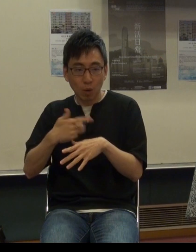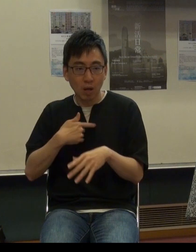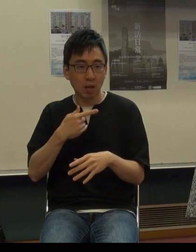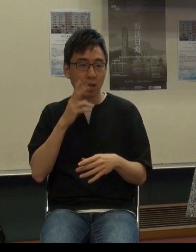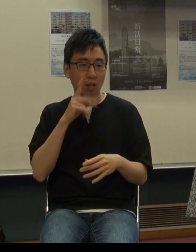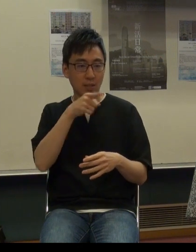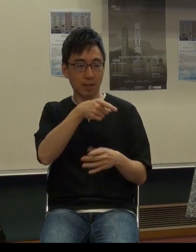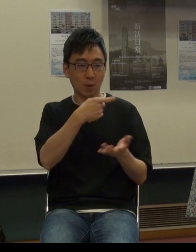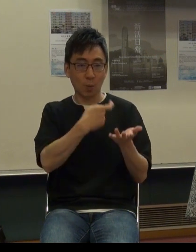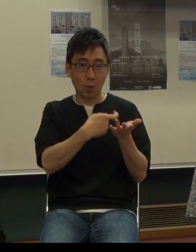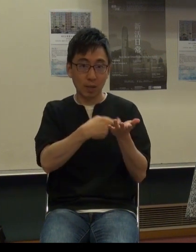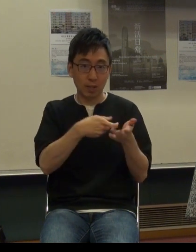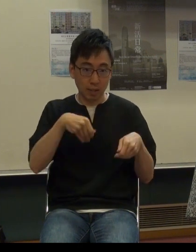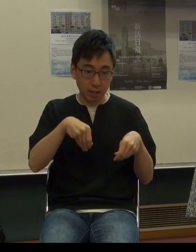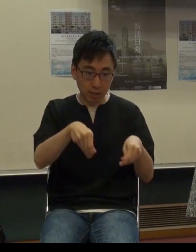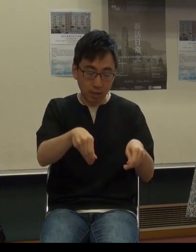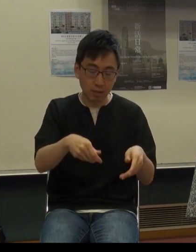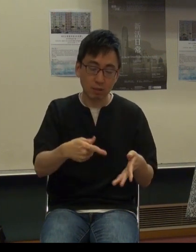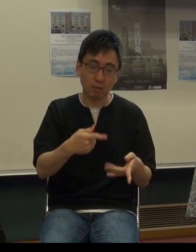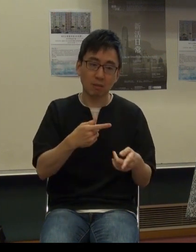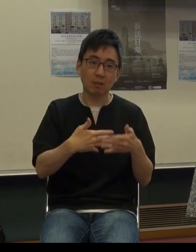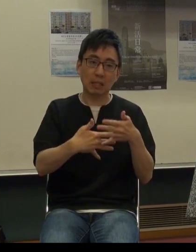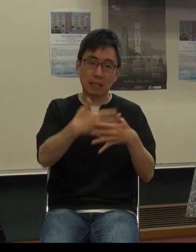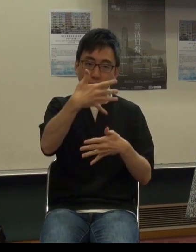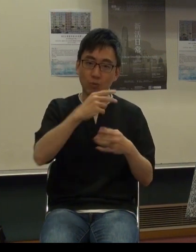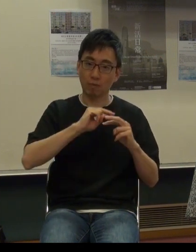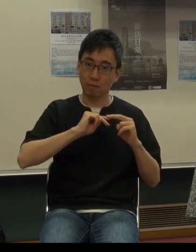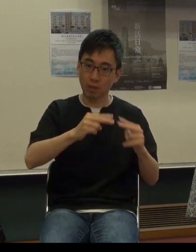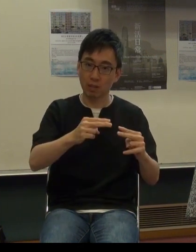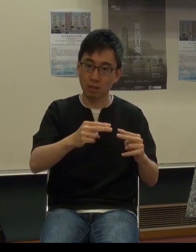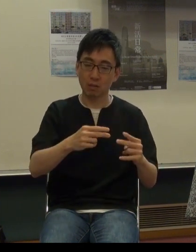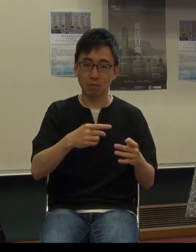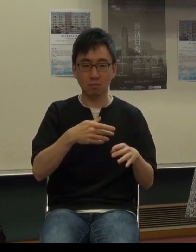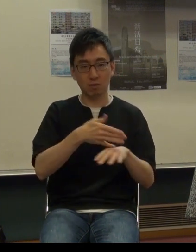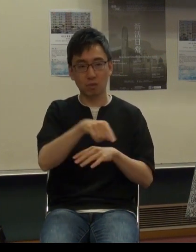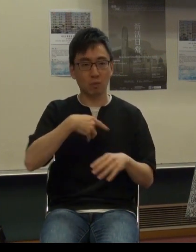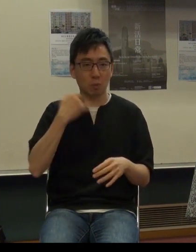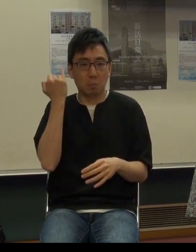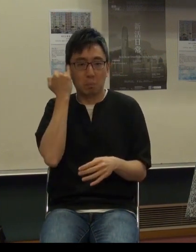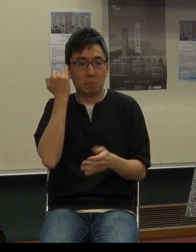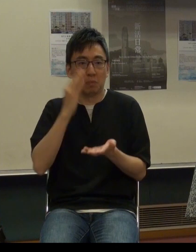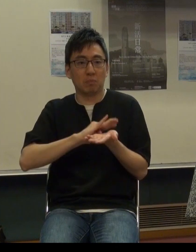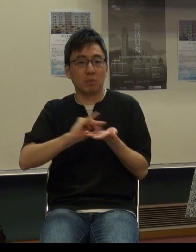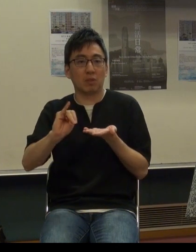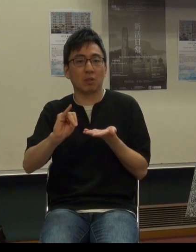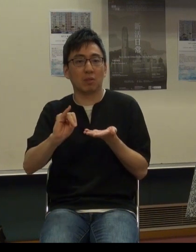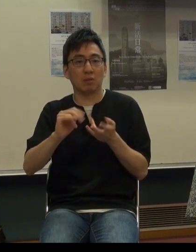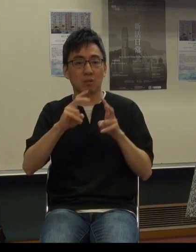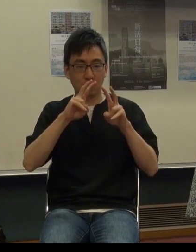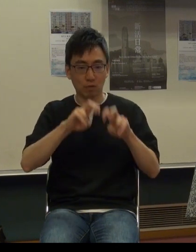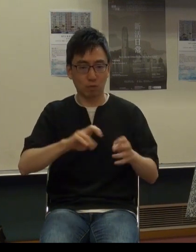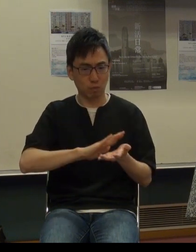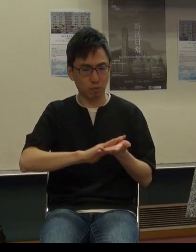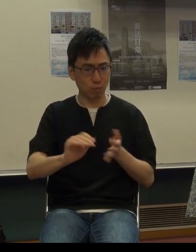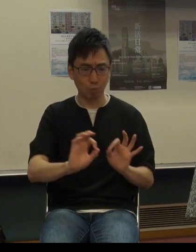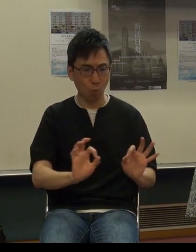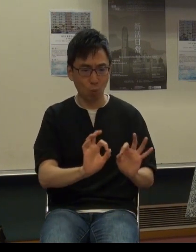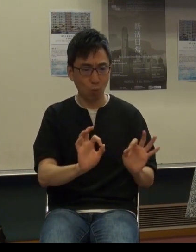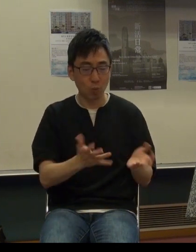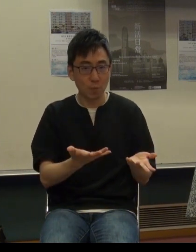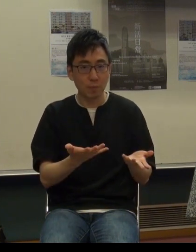個嘅建築嘅發展或者社會嘅發展咧唔清晰，即係冇一個系統性嘅研究。而我自己就希